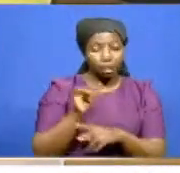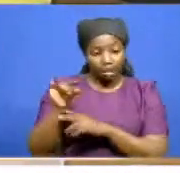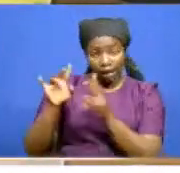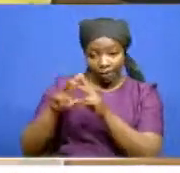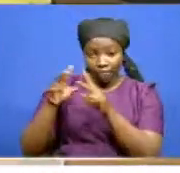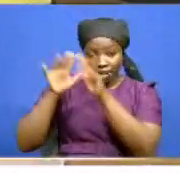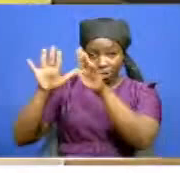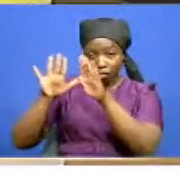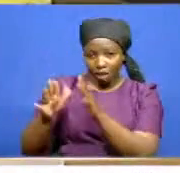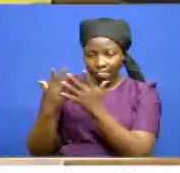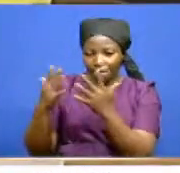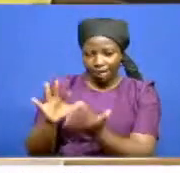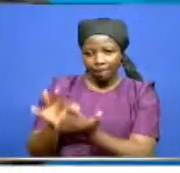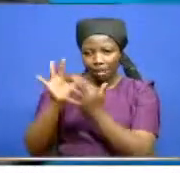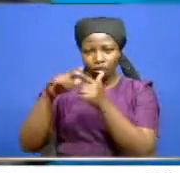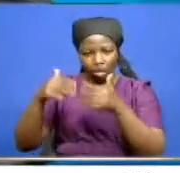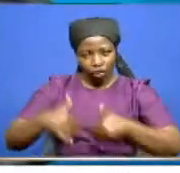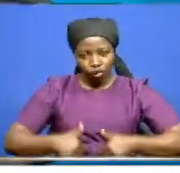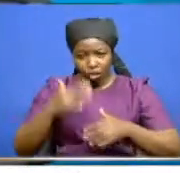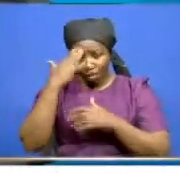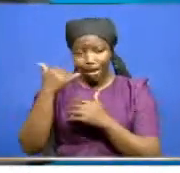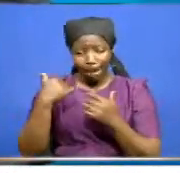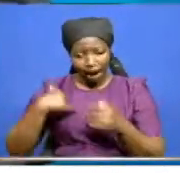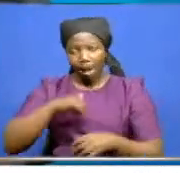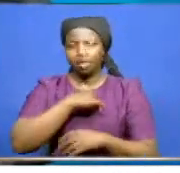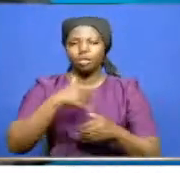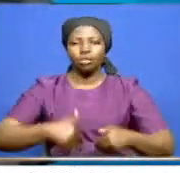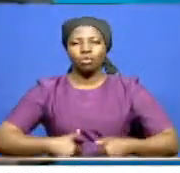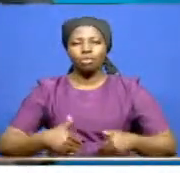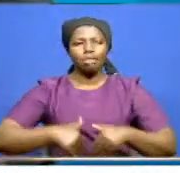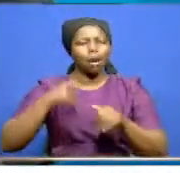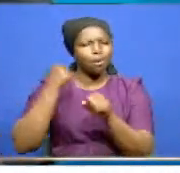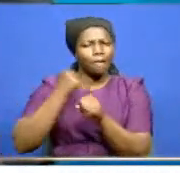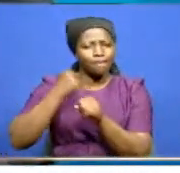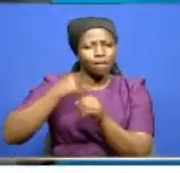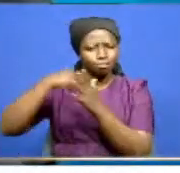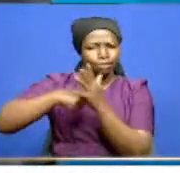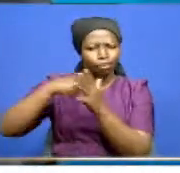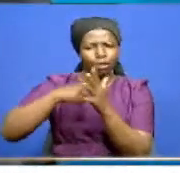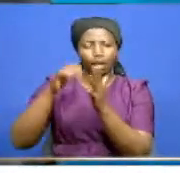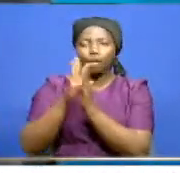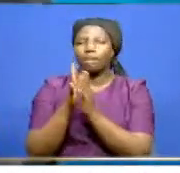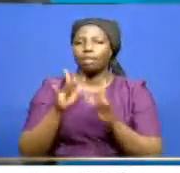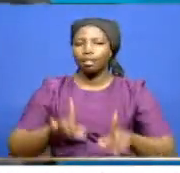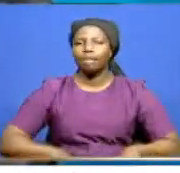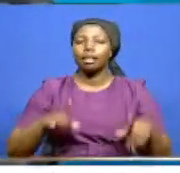kwa vijana. Kwa sababu vijana sasa ndio tuko katika ile hali ya kung'ang'ana kimaisha, na wakati unaenda